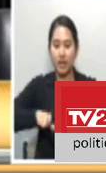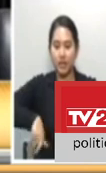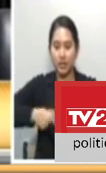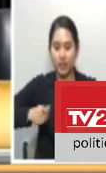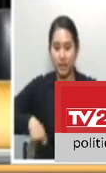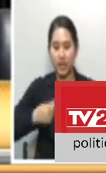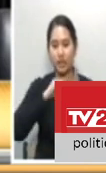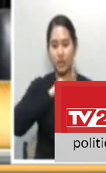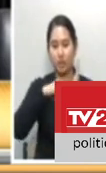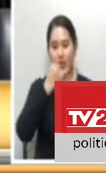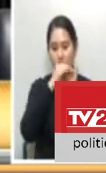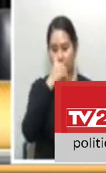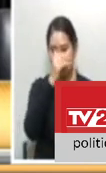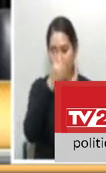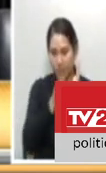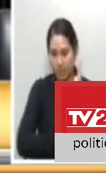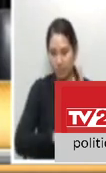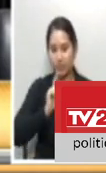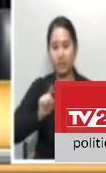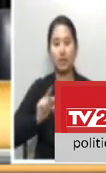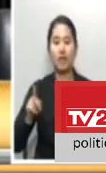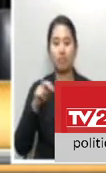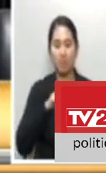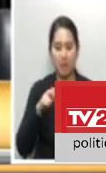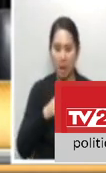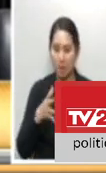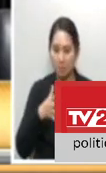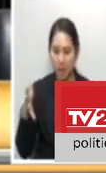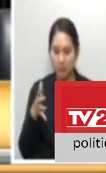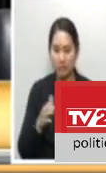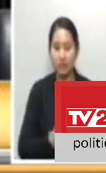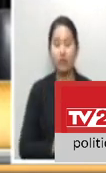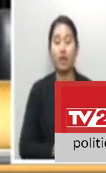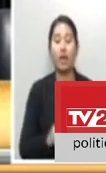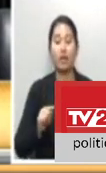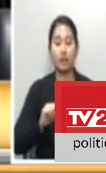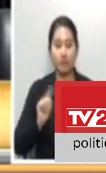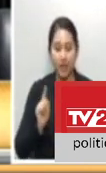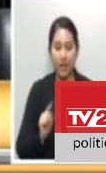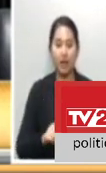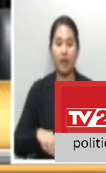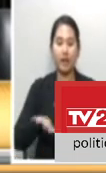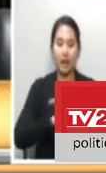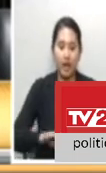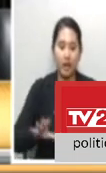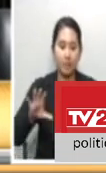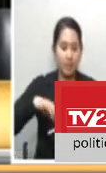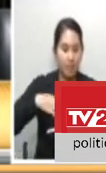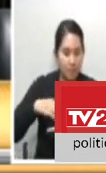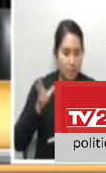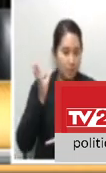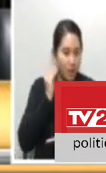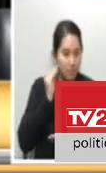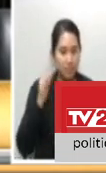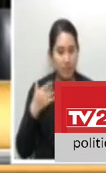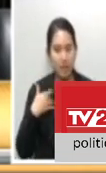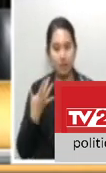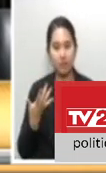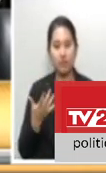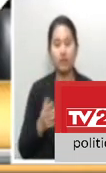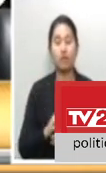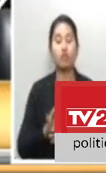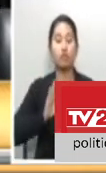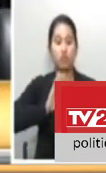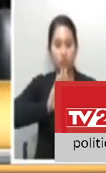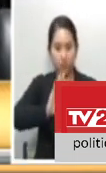ละจังหวัดนั้นมีปัญหามากเพียงแต่ว่าท่านอาจจะไม่ได้ข้อมูลข้อเท็จจริงยกตัว